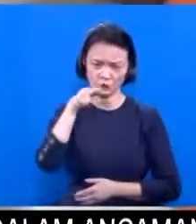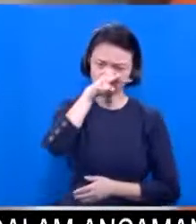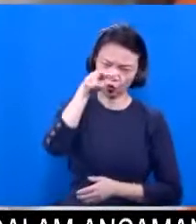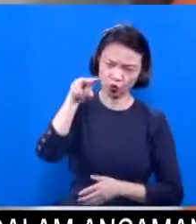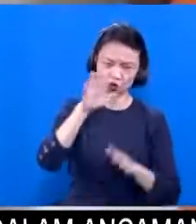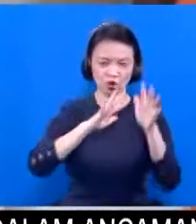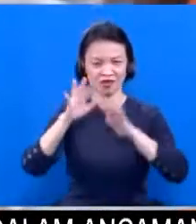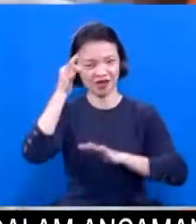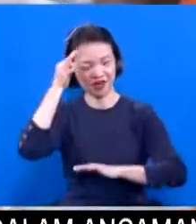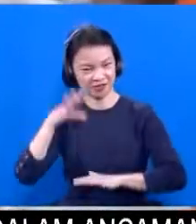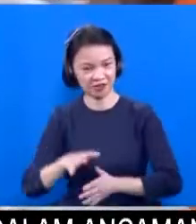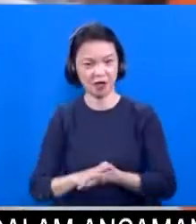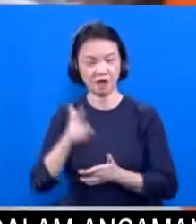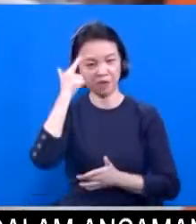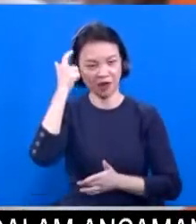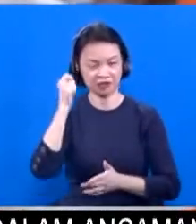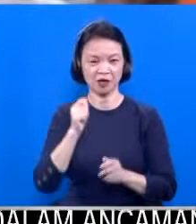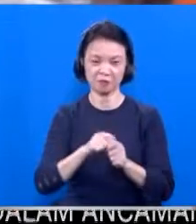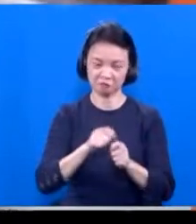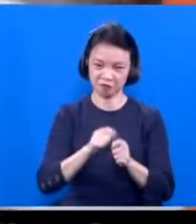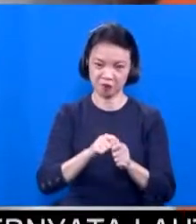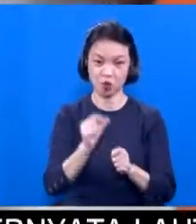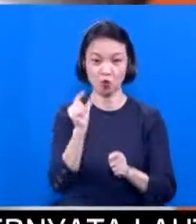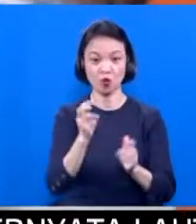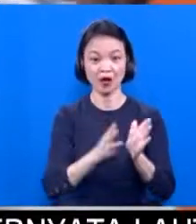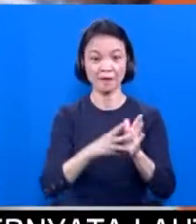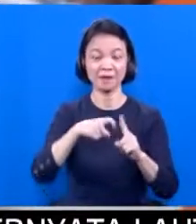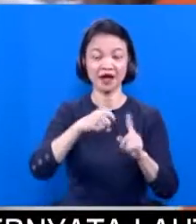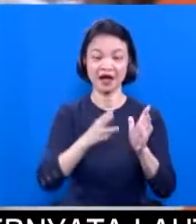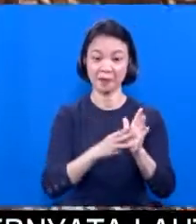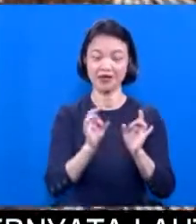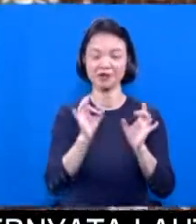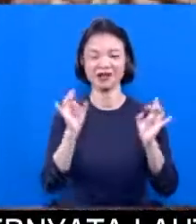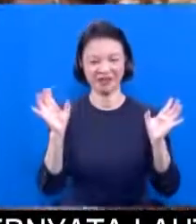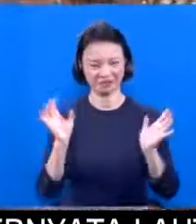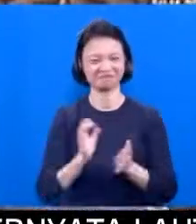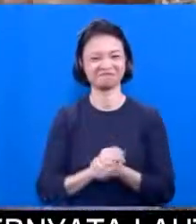suasana desa sambil belajar produk UMKM. Tim Liputan, CNN Indonesia.